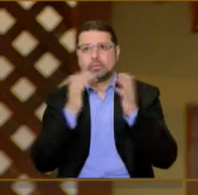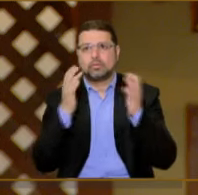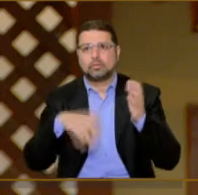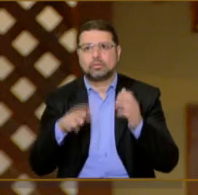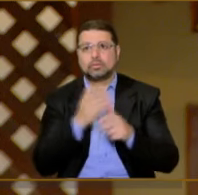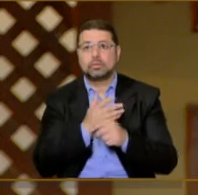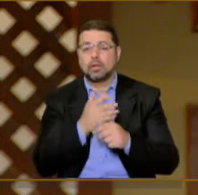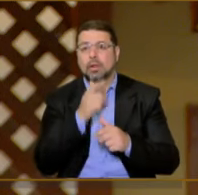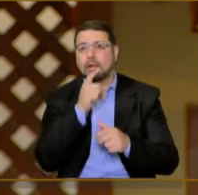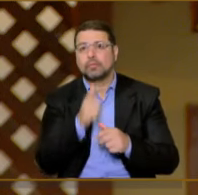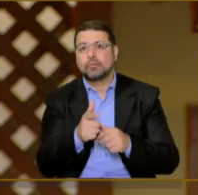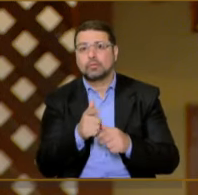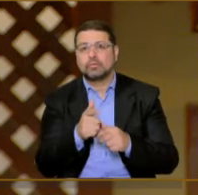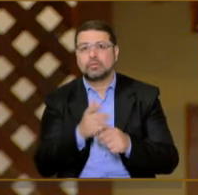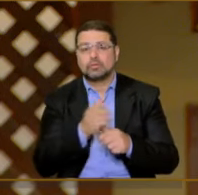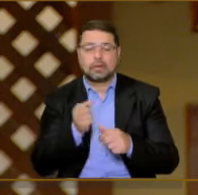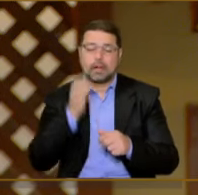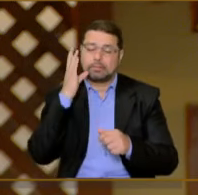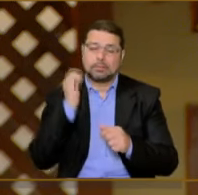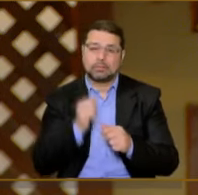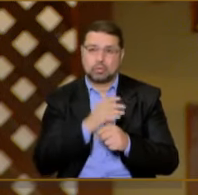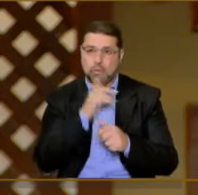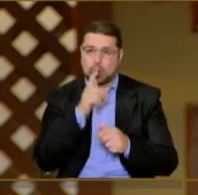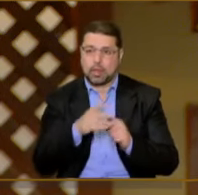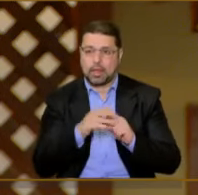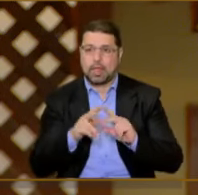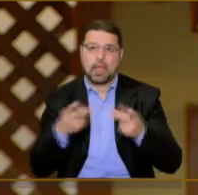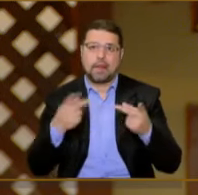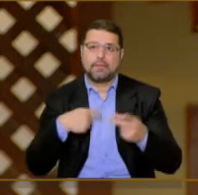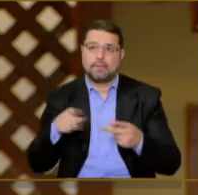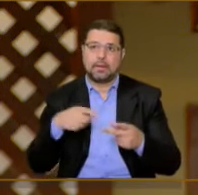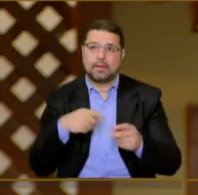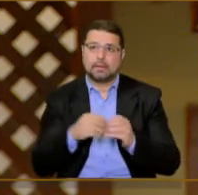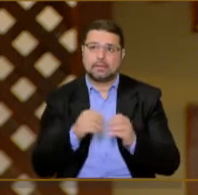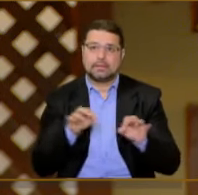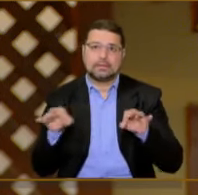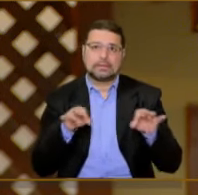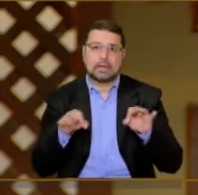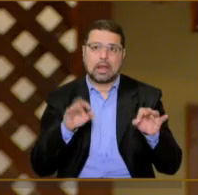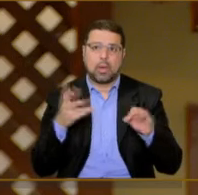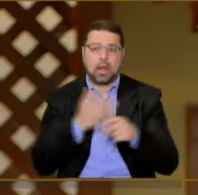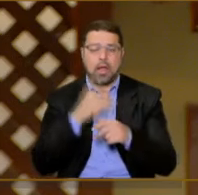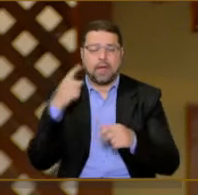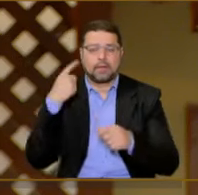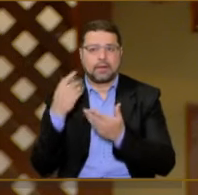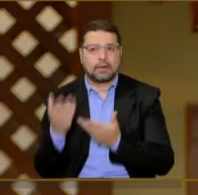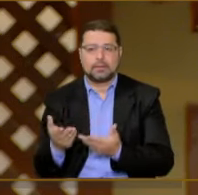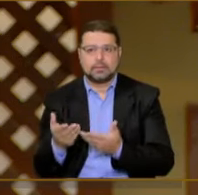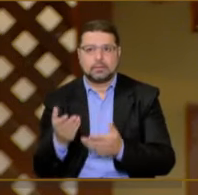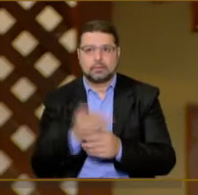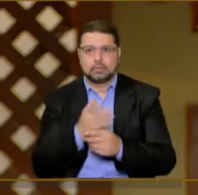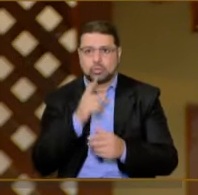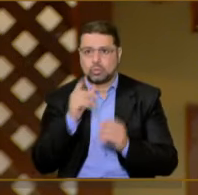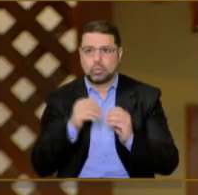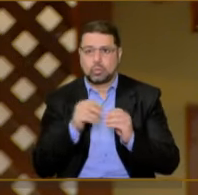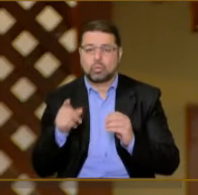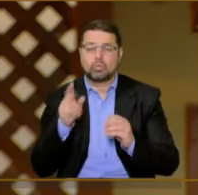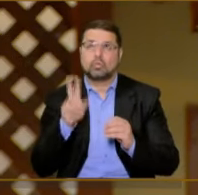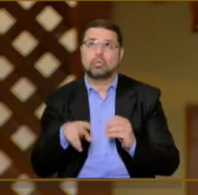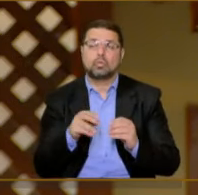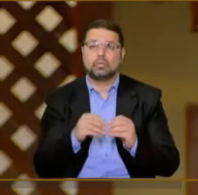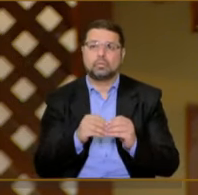بمحاوله يعني شيء عجيب لمجرد ان هو اختلف معاك سياسيا او فكريا لمجرد ان